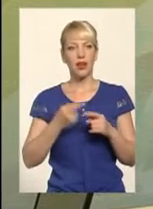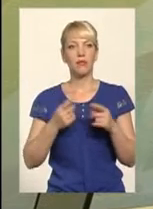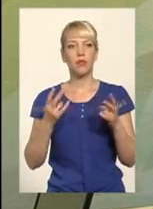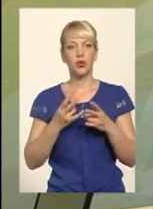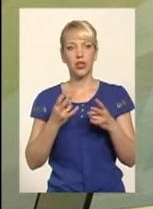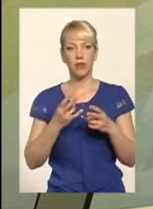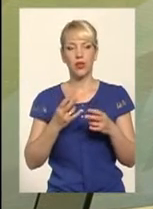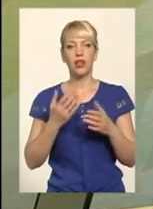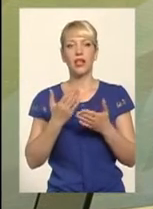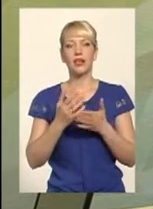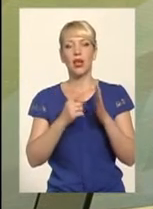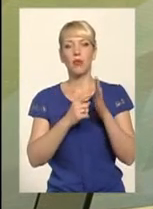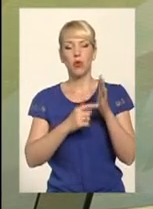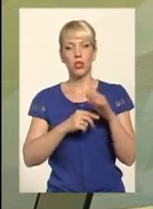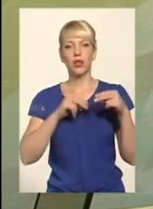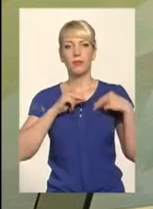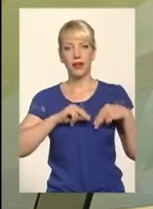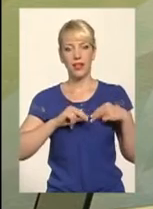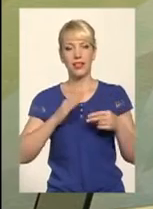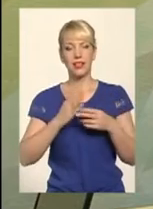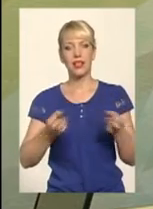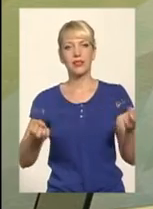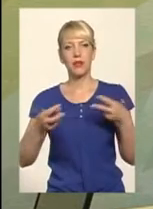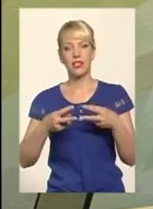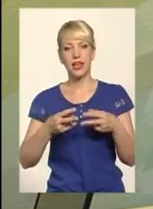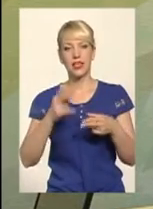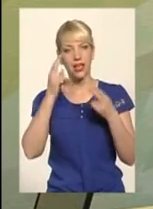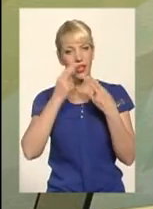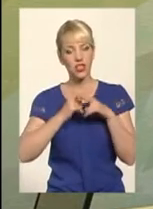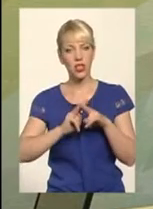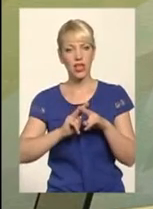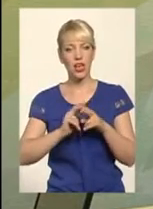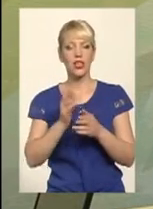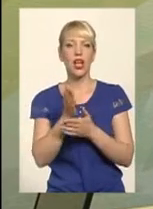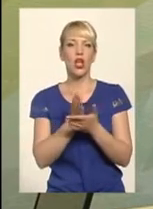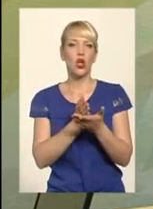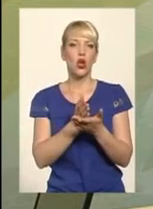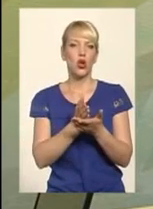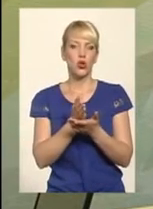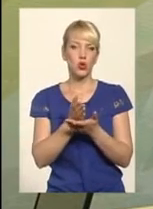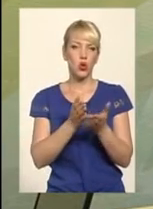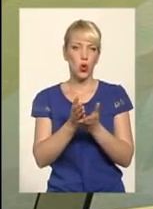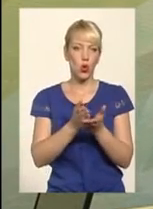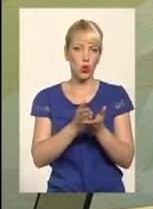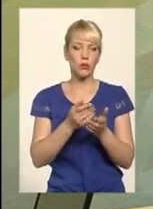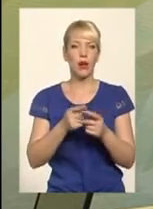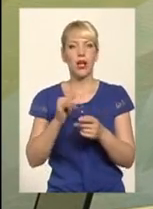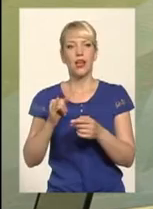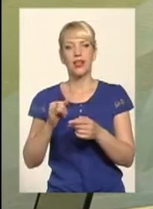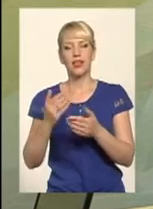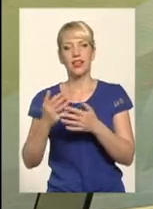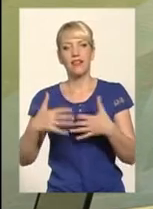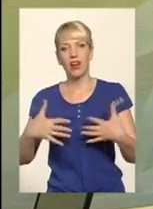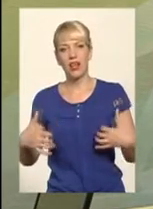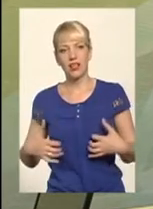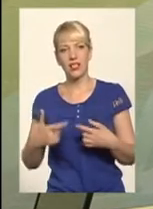поділ праці, є спеціалізація, інженерна служба, там, якщо це тваринництво, зоотехнічна служба, де ми сьогодні черпаємо